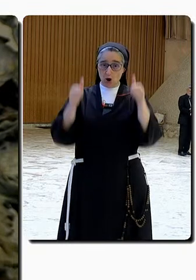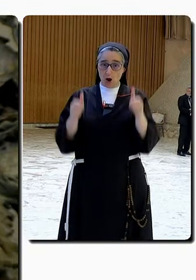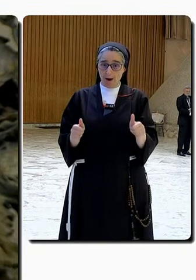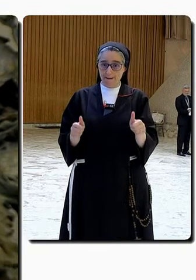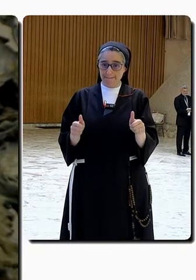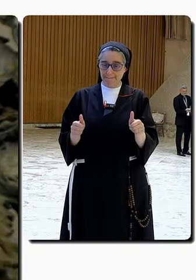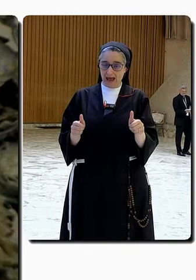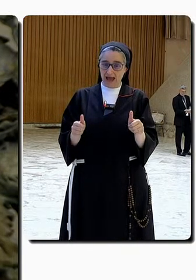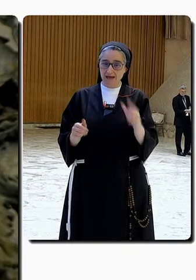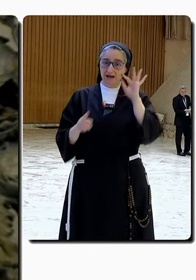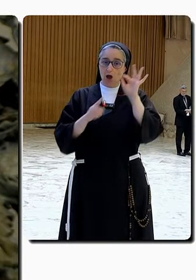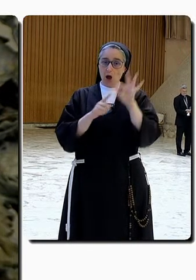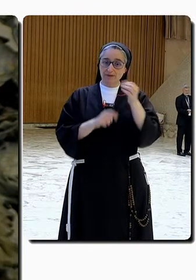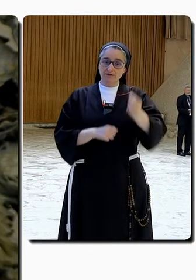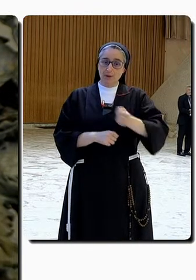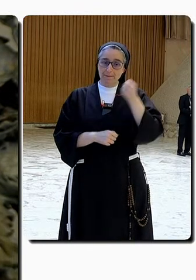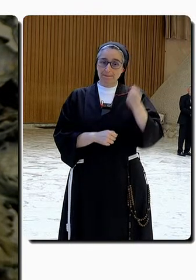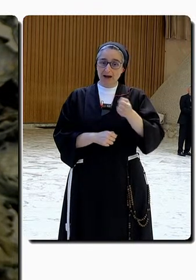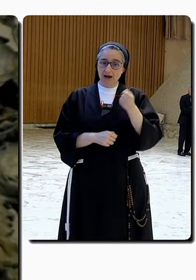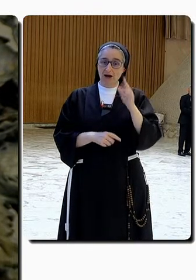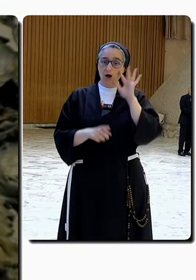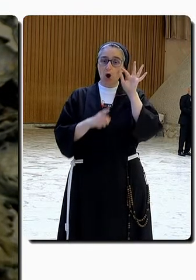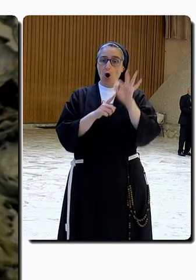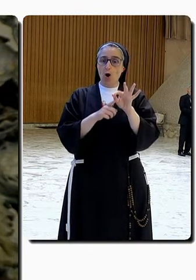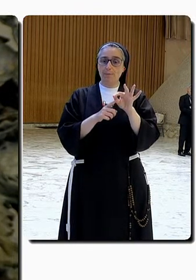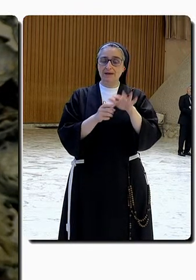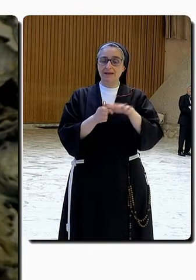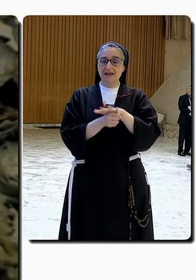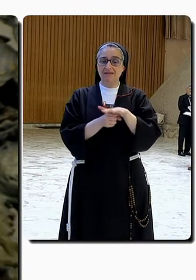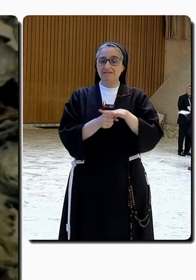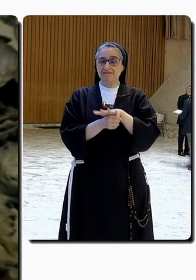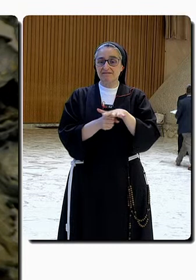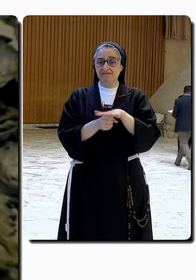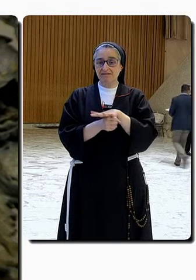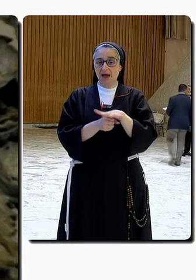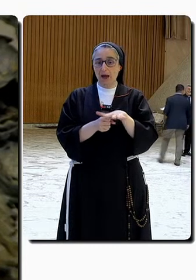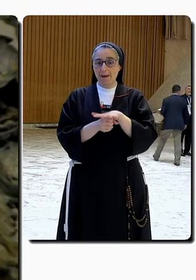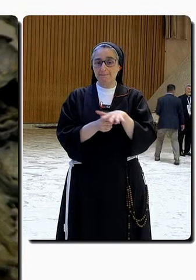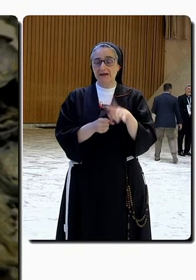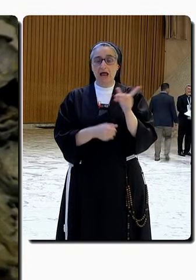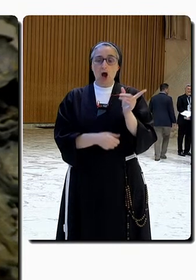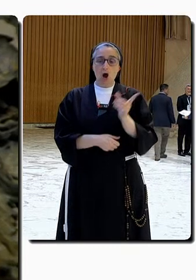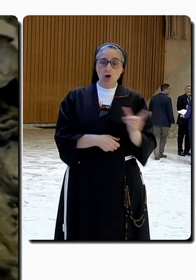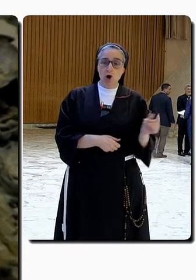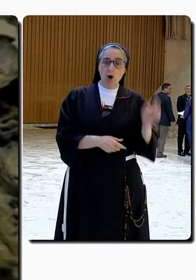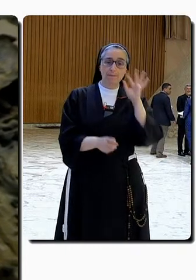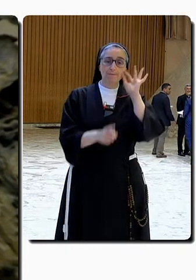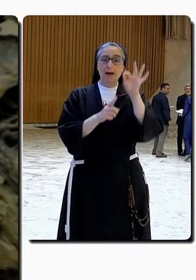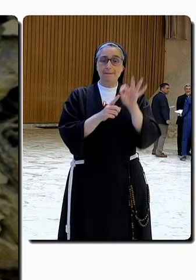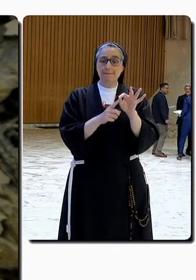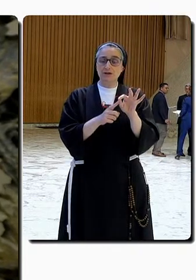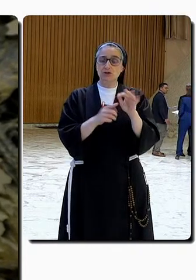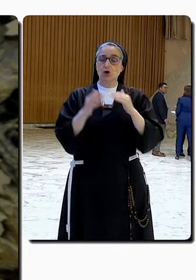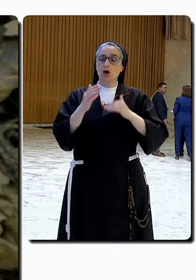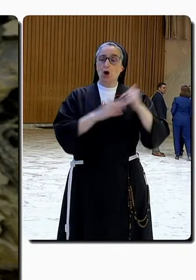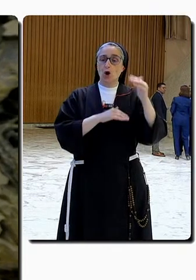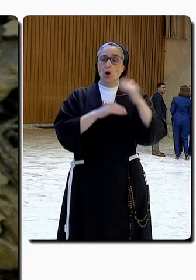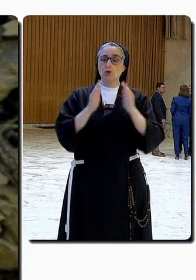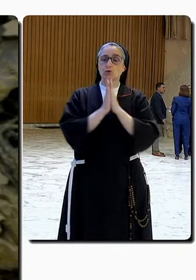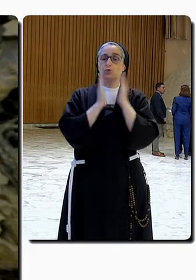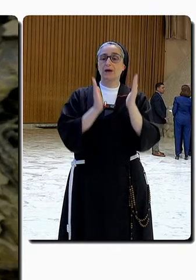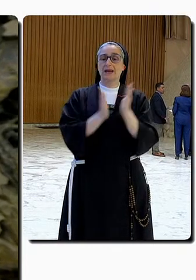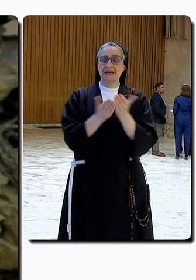Congresso Pastorale, dedicato alla missione comune dei consacrati e dei coniugi per l'edificazione della